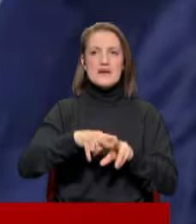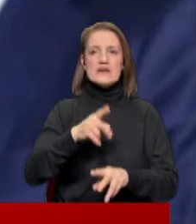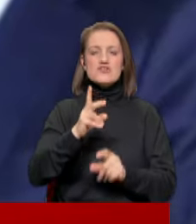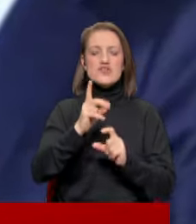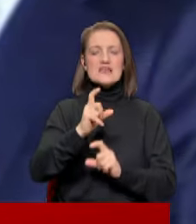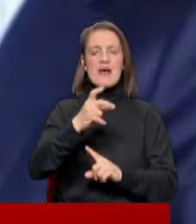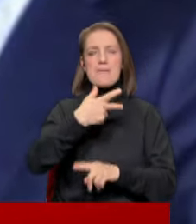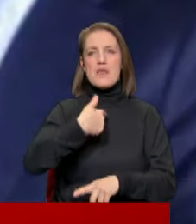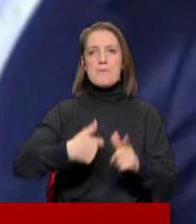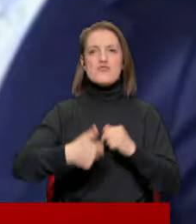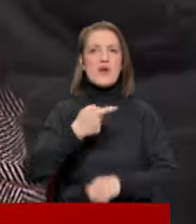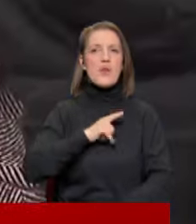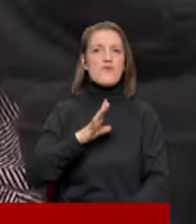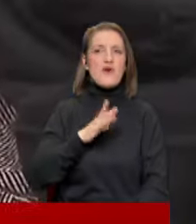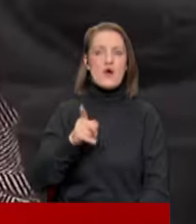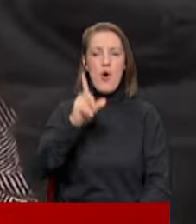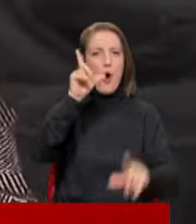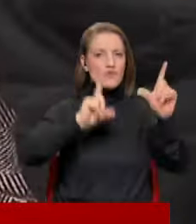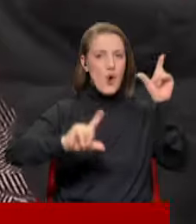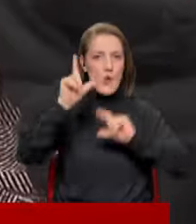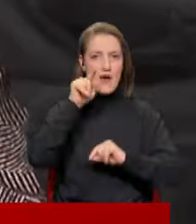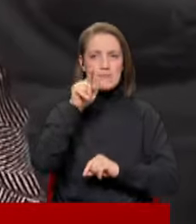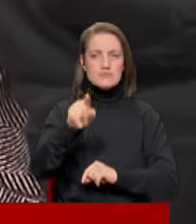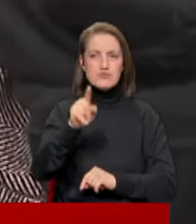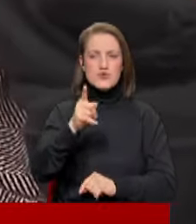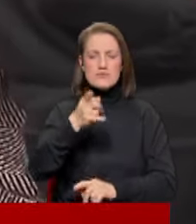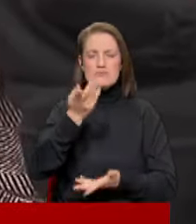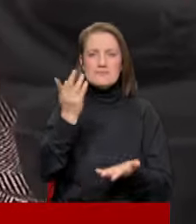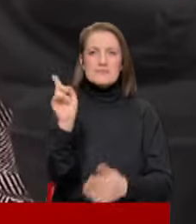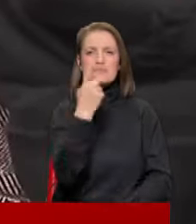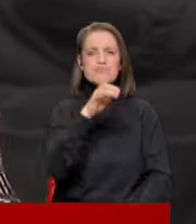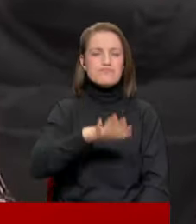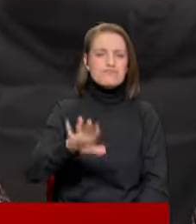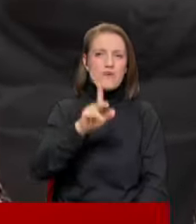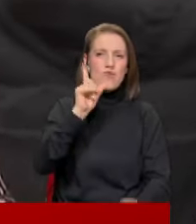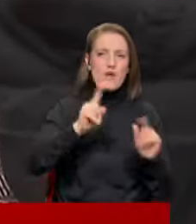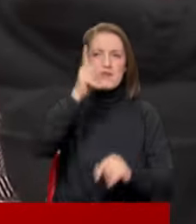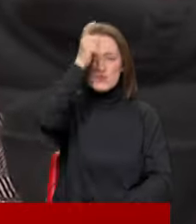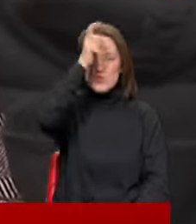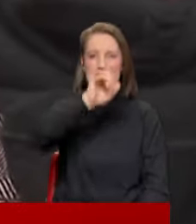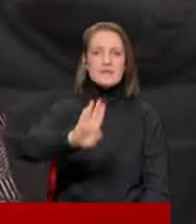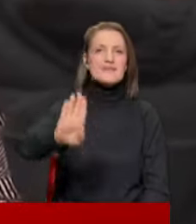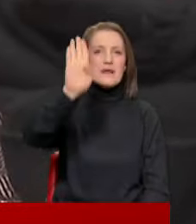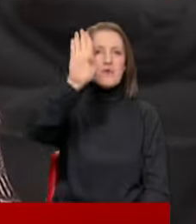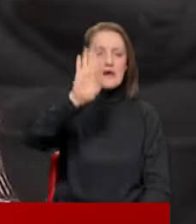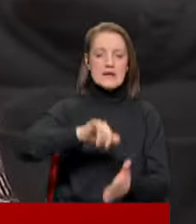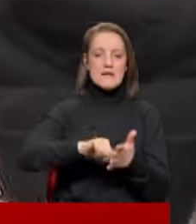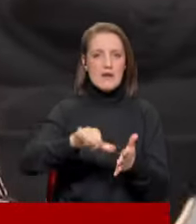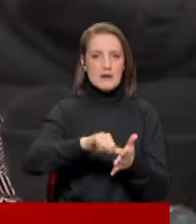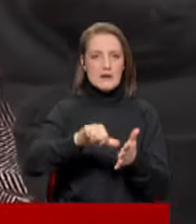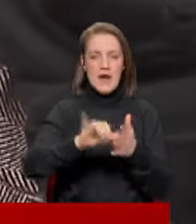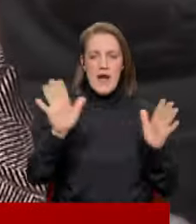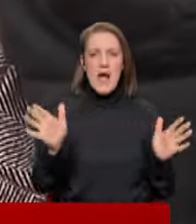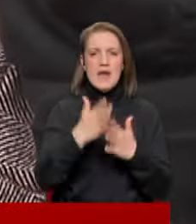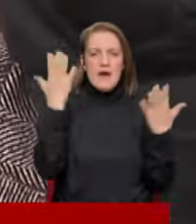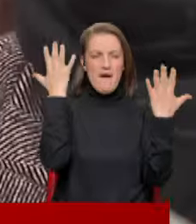Cizre belediye başkan adayı var o fotoğraf bu Ucube rejimin fotoğrafıdır ve Türkiye'nin demokrasi tarihinde